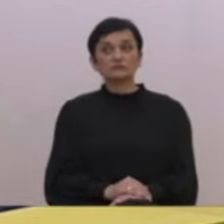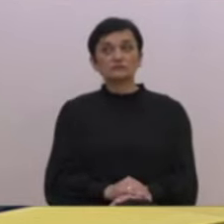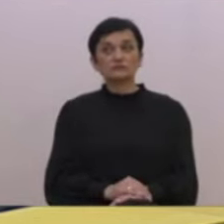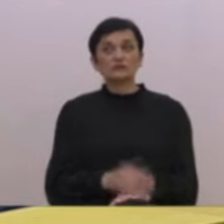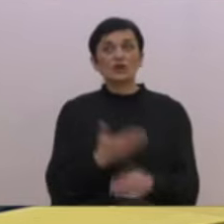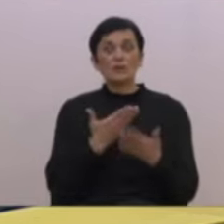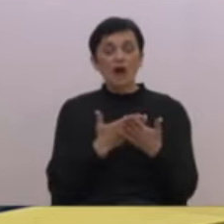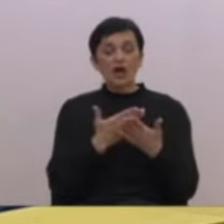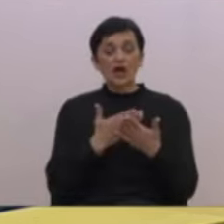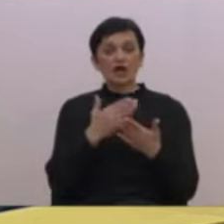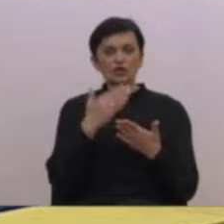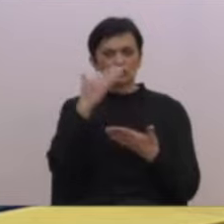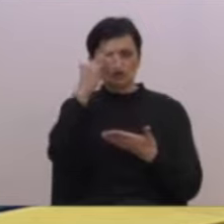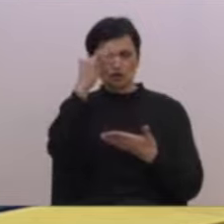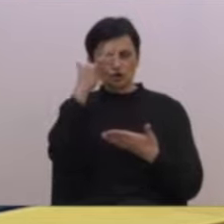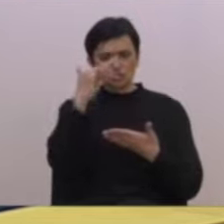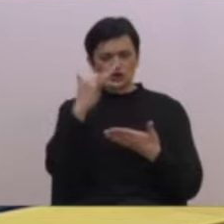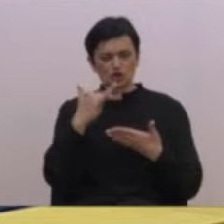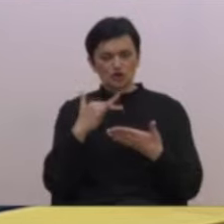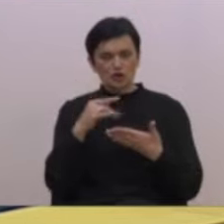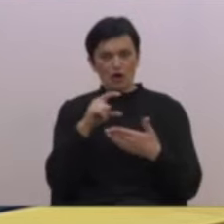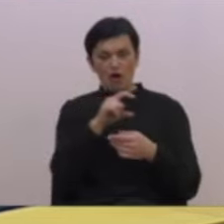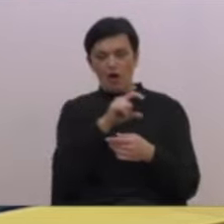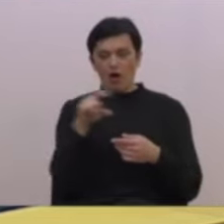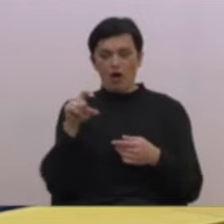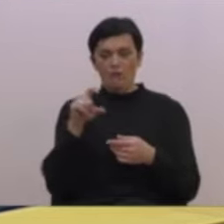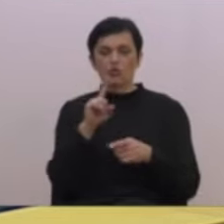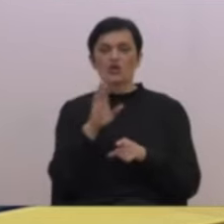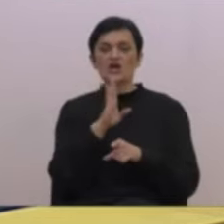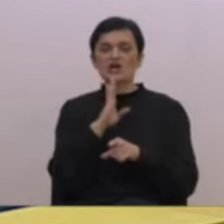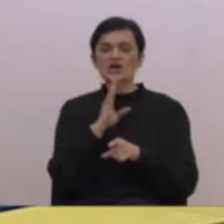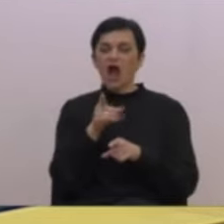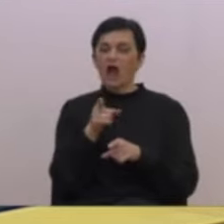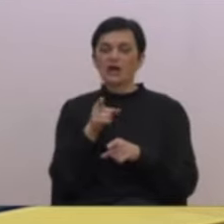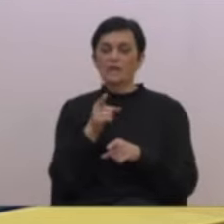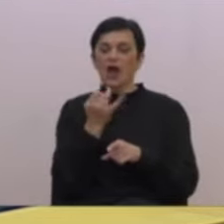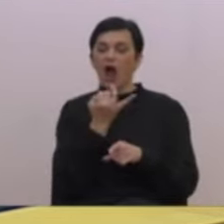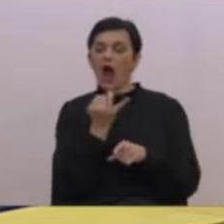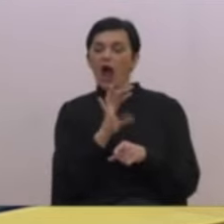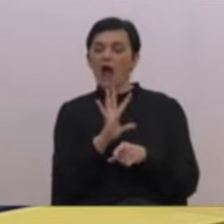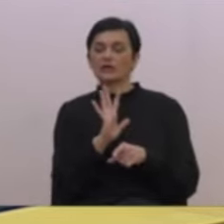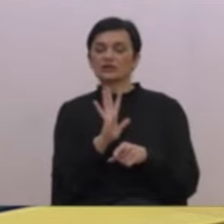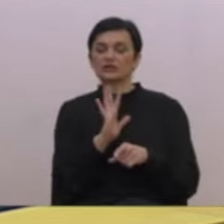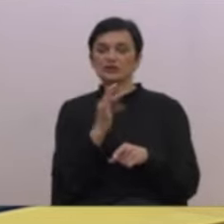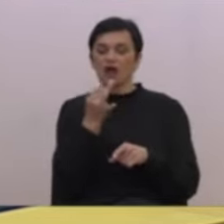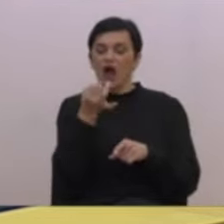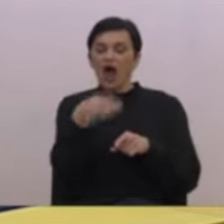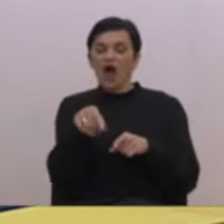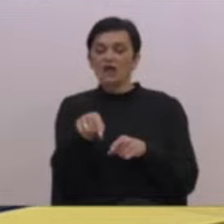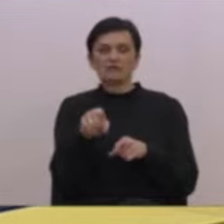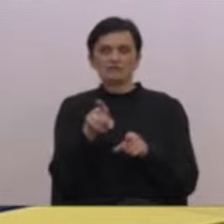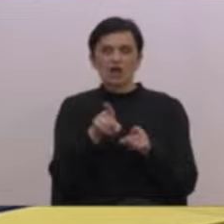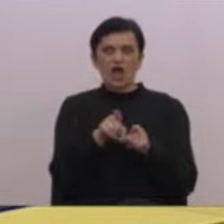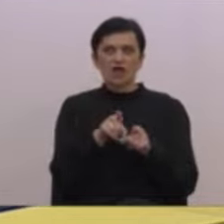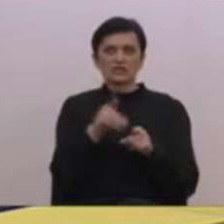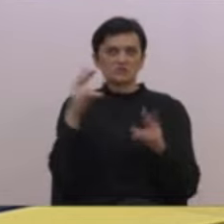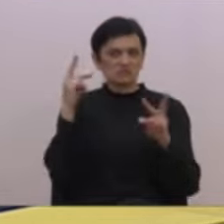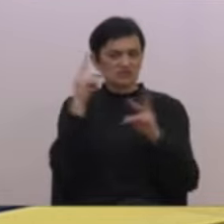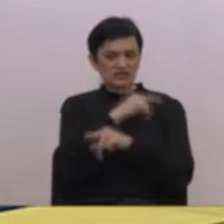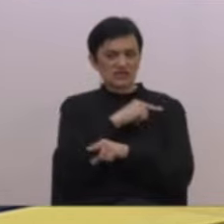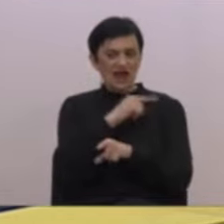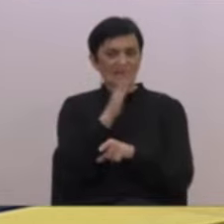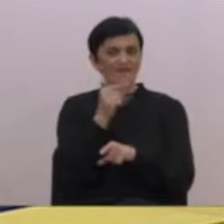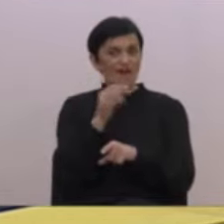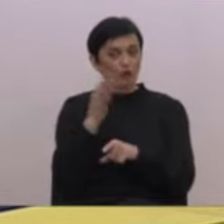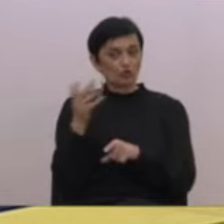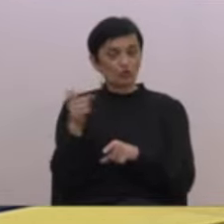hipetrofire, bulo, ceamo, ali, bulli, sa, din staria, ro, kalebi, sa, ești tot, ar interes de bine, desbro, tacto, bulli, ta, vise, mahot, aset, pa, staria, smiușle, bit,